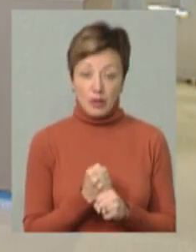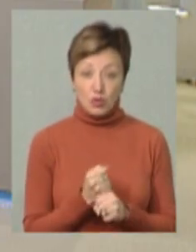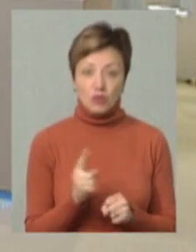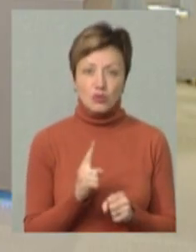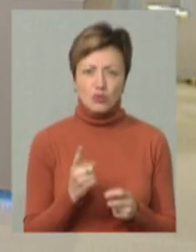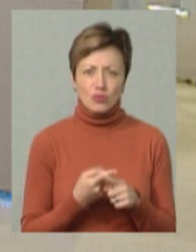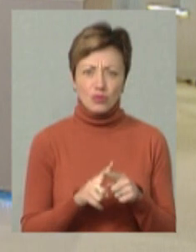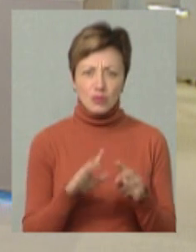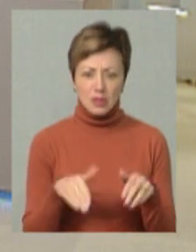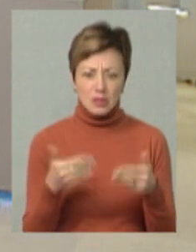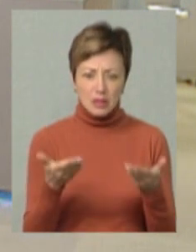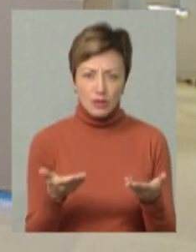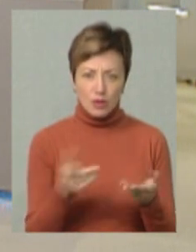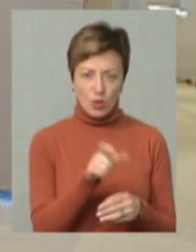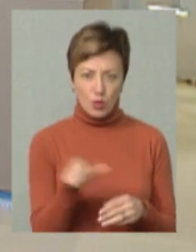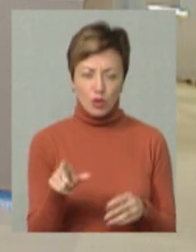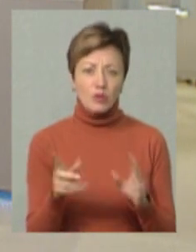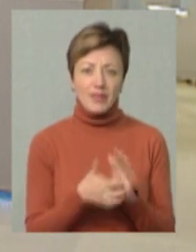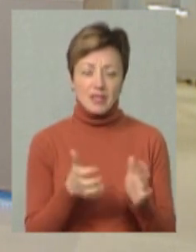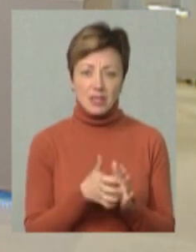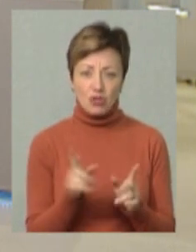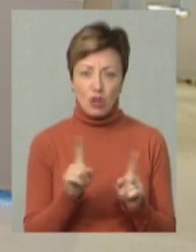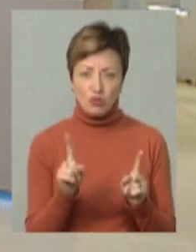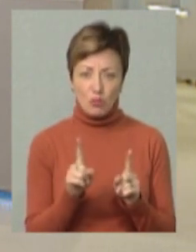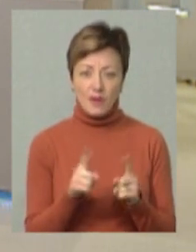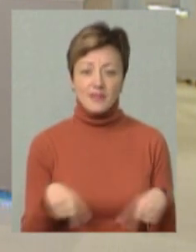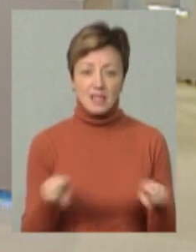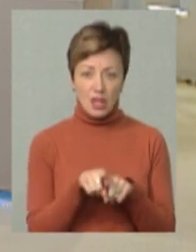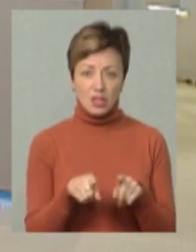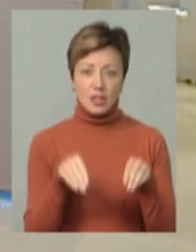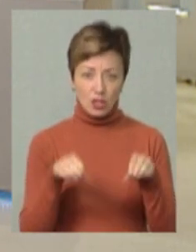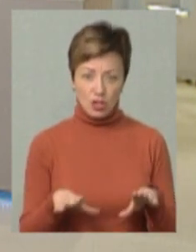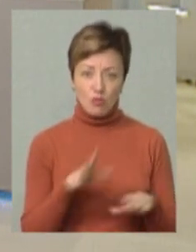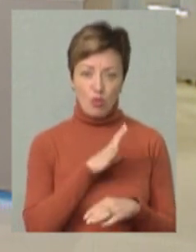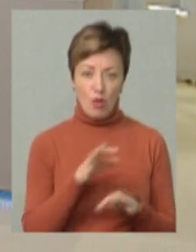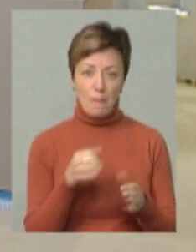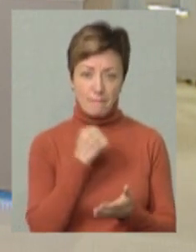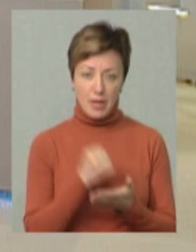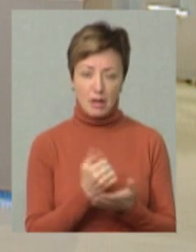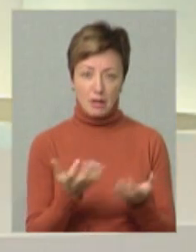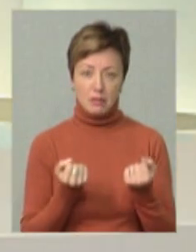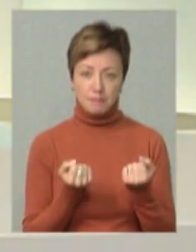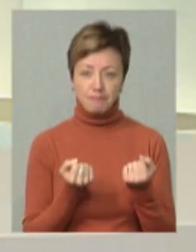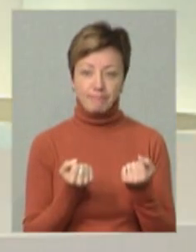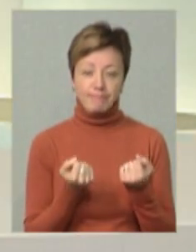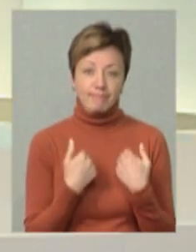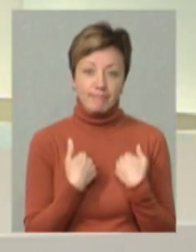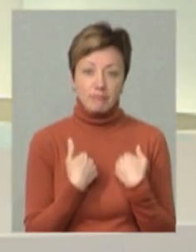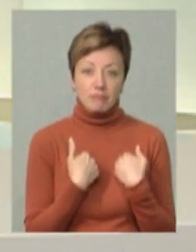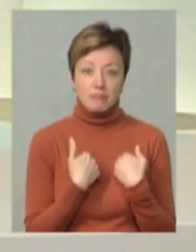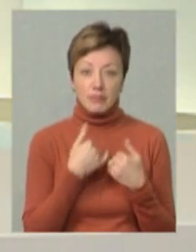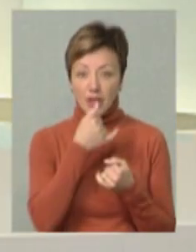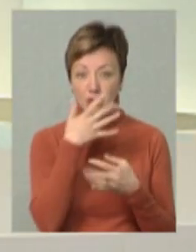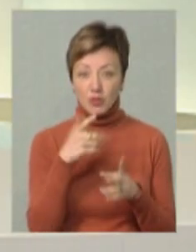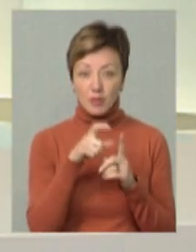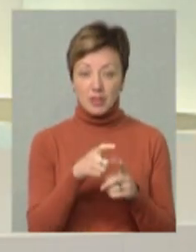чуємо ініціативу знизу. Чого не вистачає для того, щоб усе ж таки таке рішення було прийнято? Ну, я не можу відповідати за інших. Як